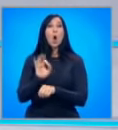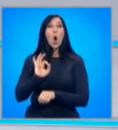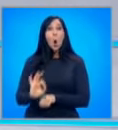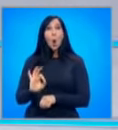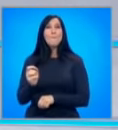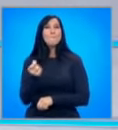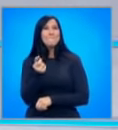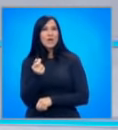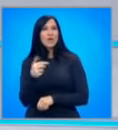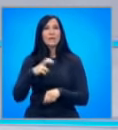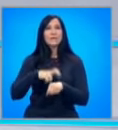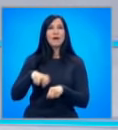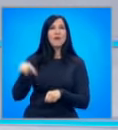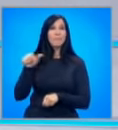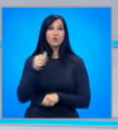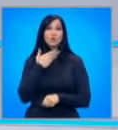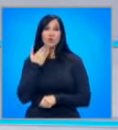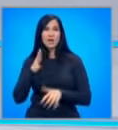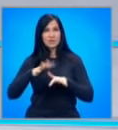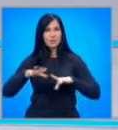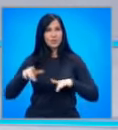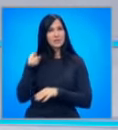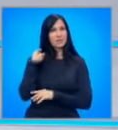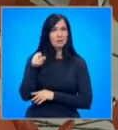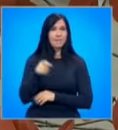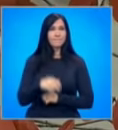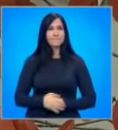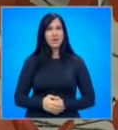Омикрон. Десислава Апостолова разказва за ситуацията там.